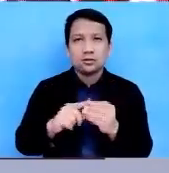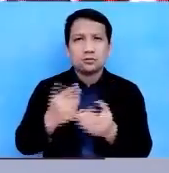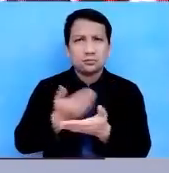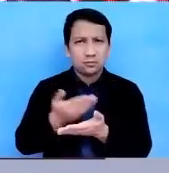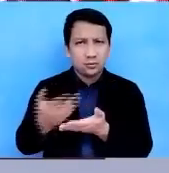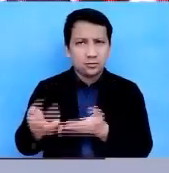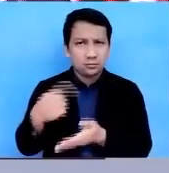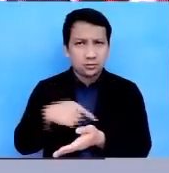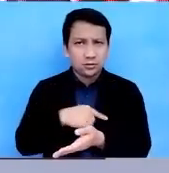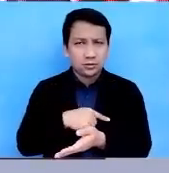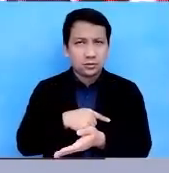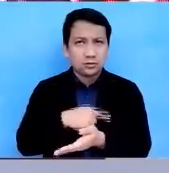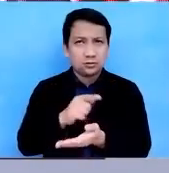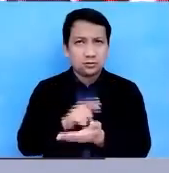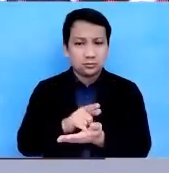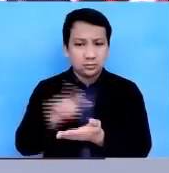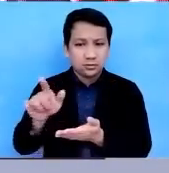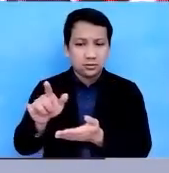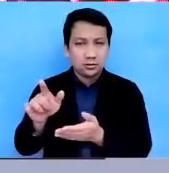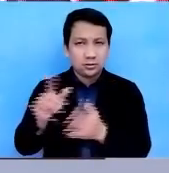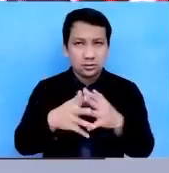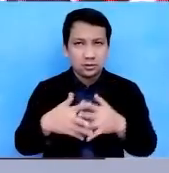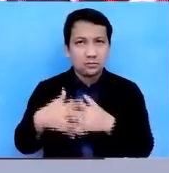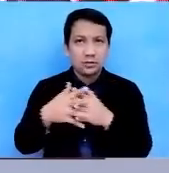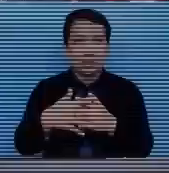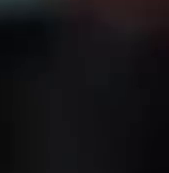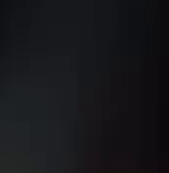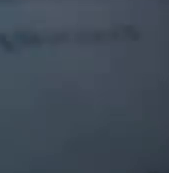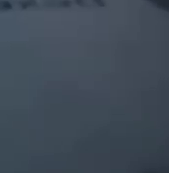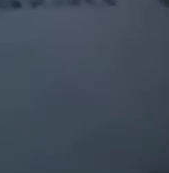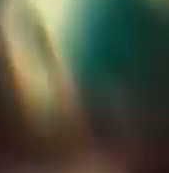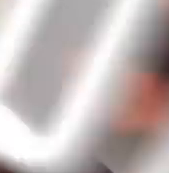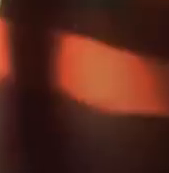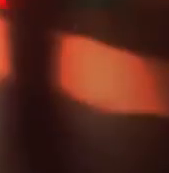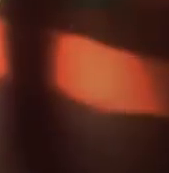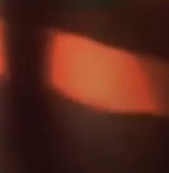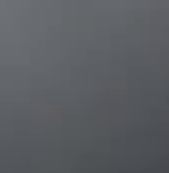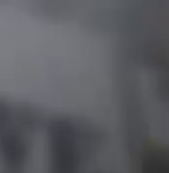ng mga jets sa Amerika. I-fact check po natin yan.